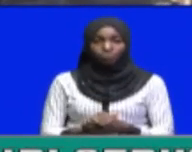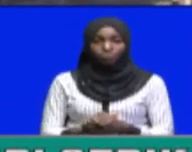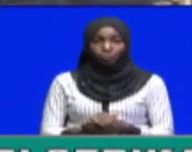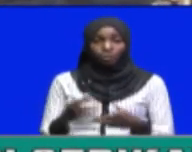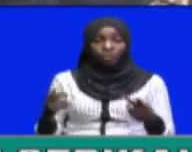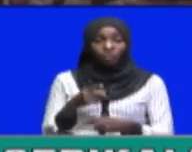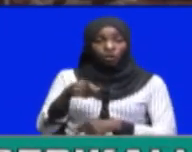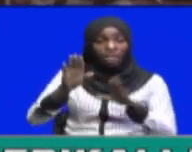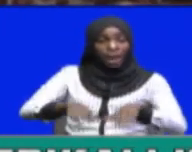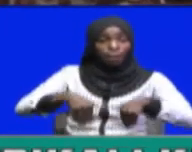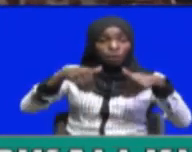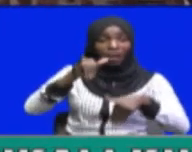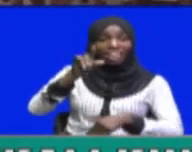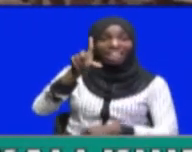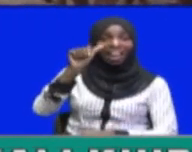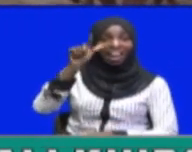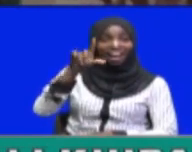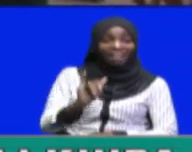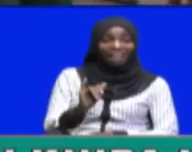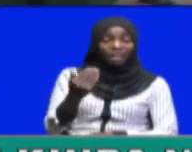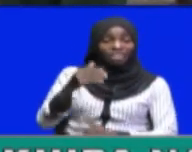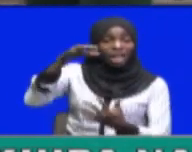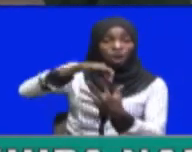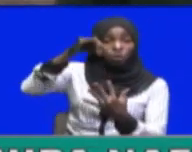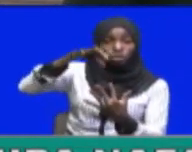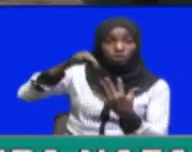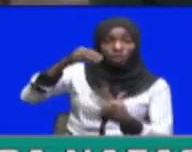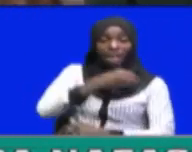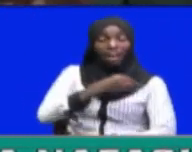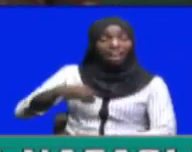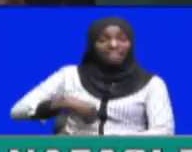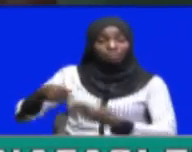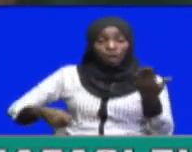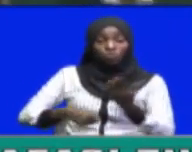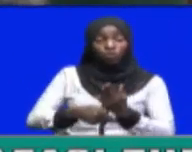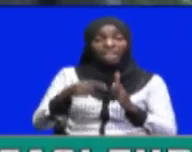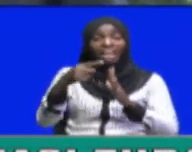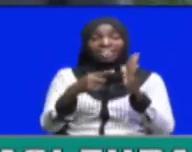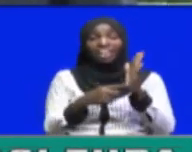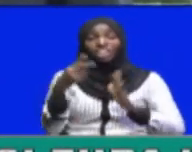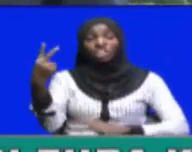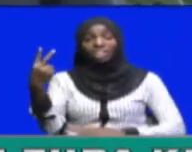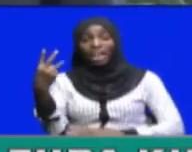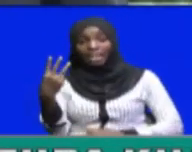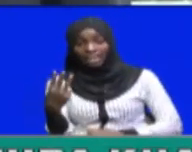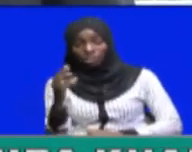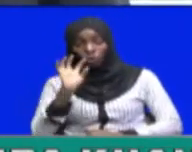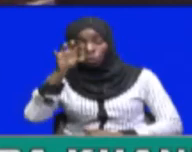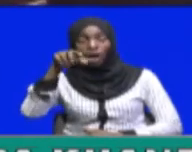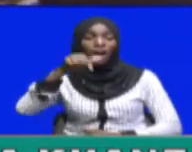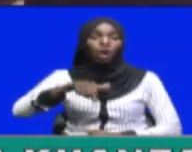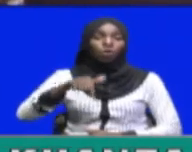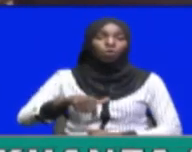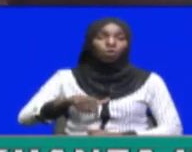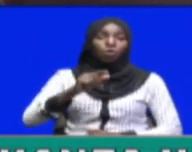pia ni mbunge wa Ilala aliteuliwa na Rais John Pombe Magufuli mnamo Januari 23 mwaka huu wa 2020